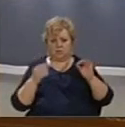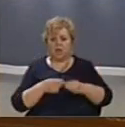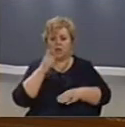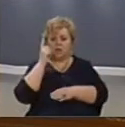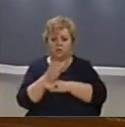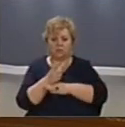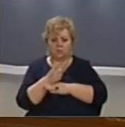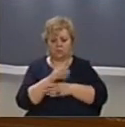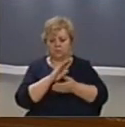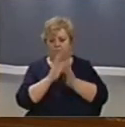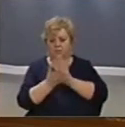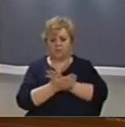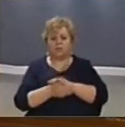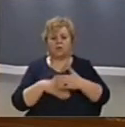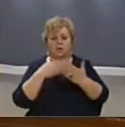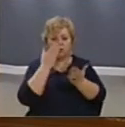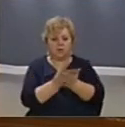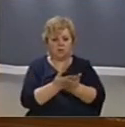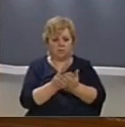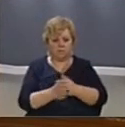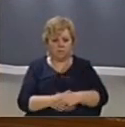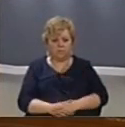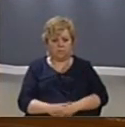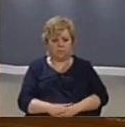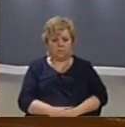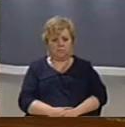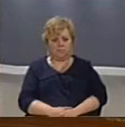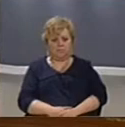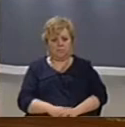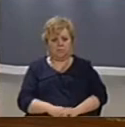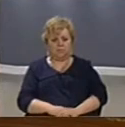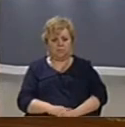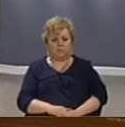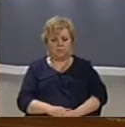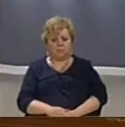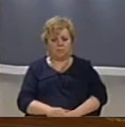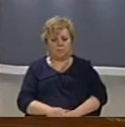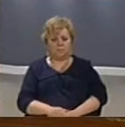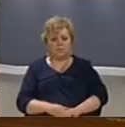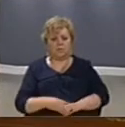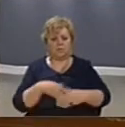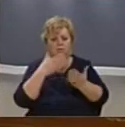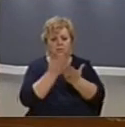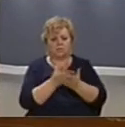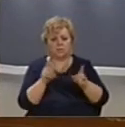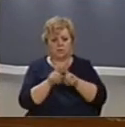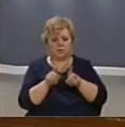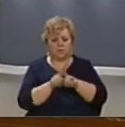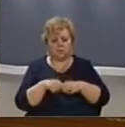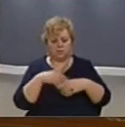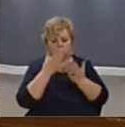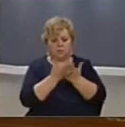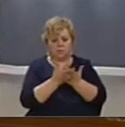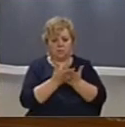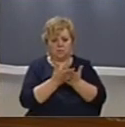autorizohet, është zavendësuar me fjalën rekomandohet, se është domethënë më adekuate, i njëjti rekomandim sikur të iniciuesi, pra